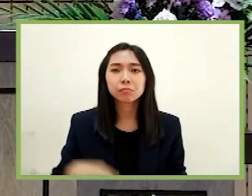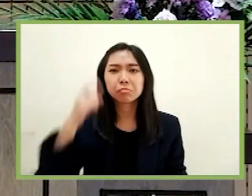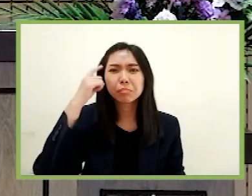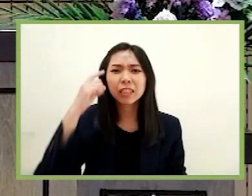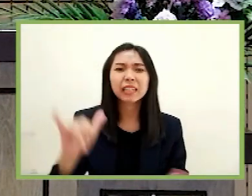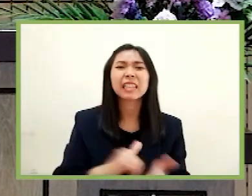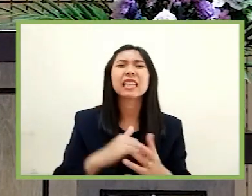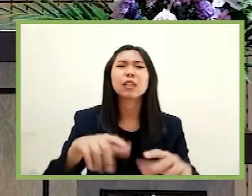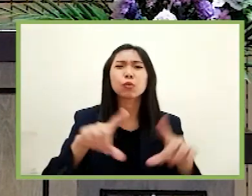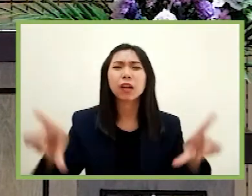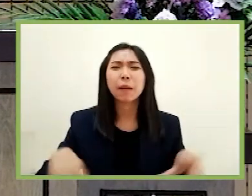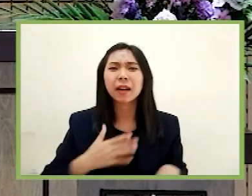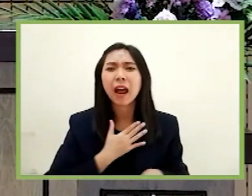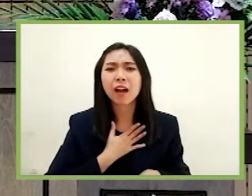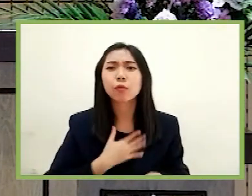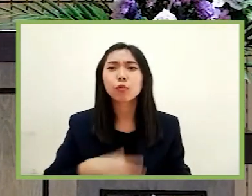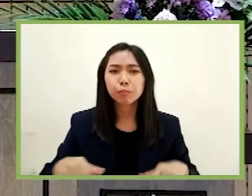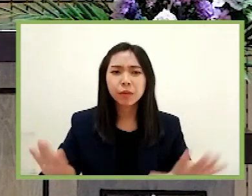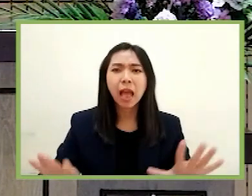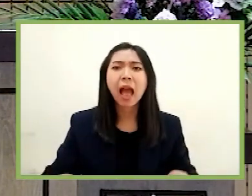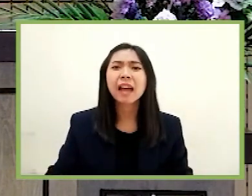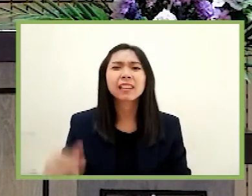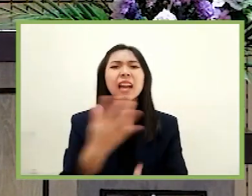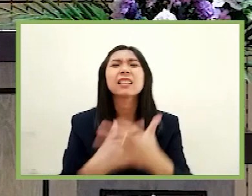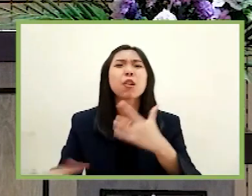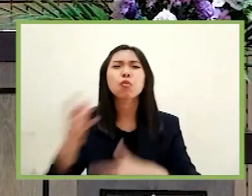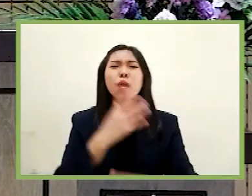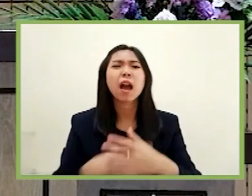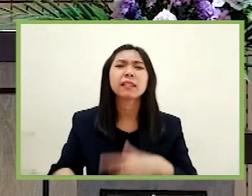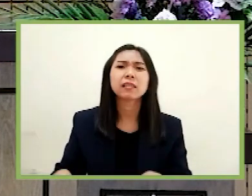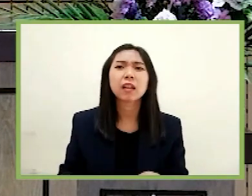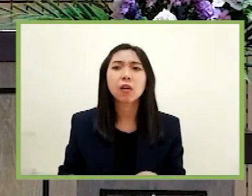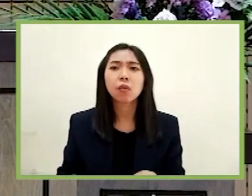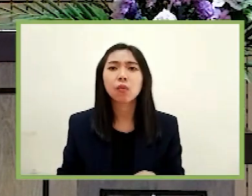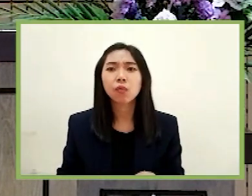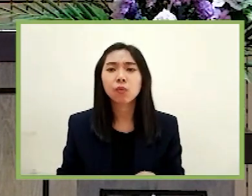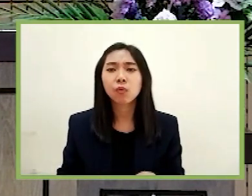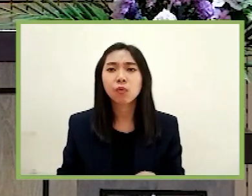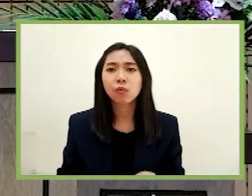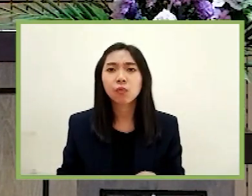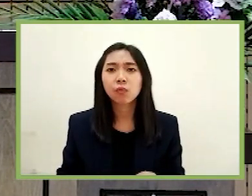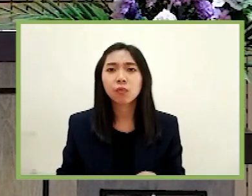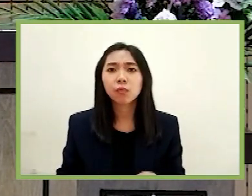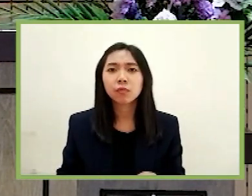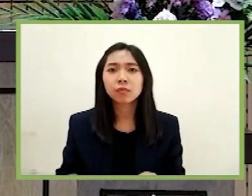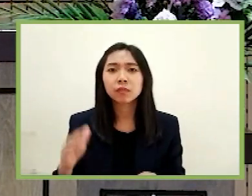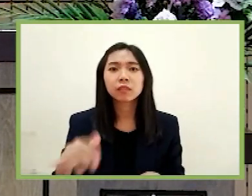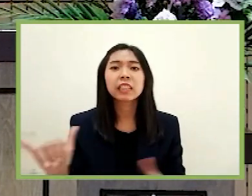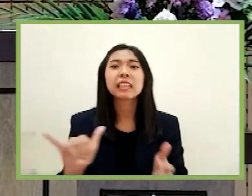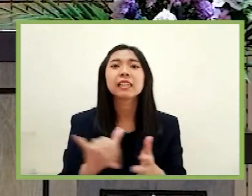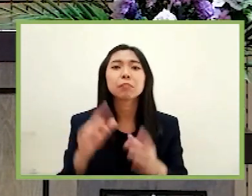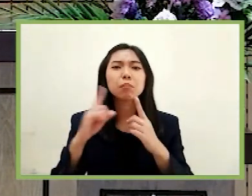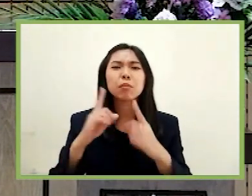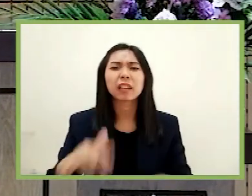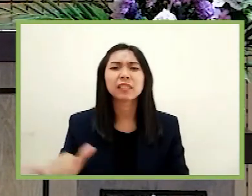yo yo kalau kayak gitu ya biarin itu kan kamarku bukan Hai yang dia